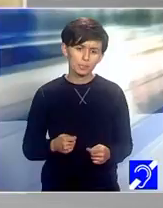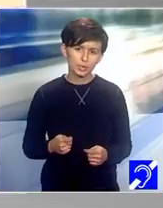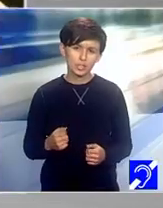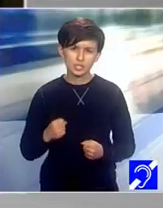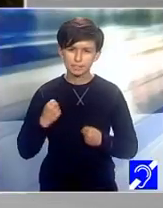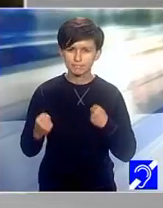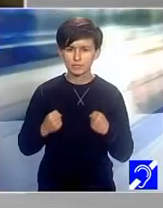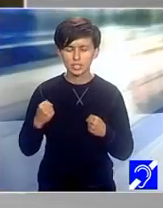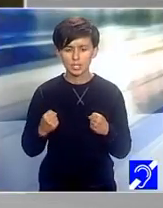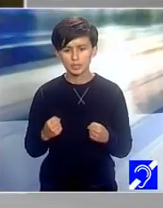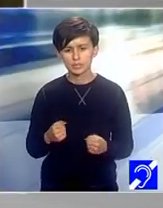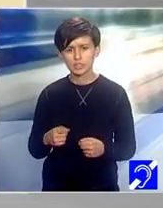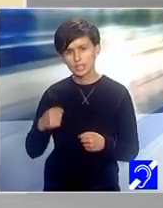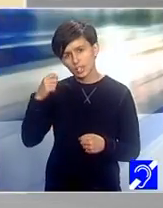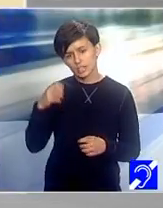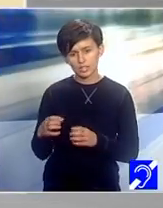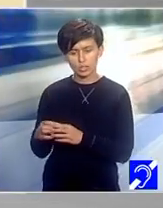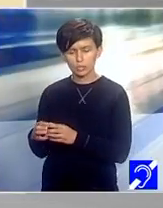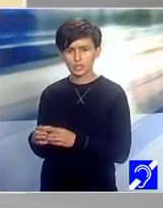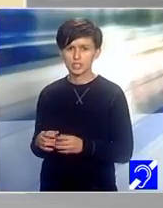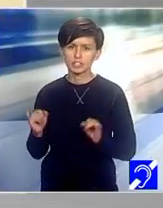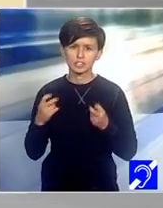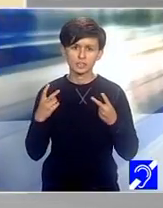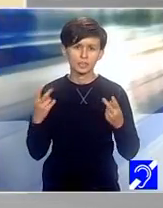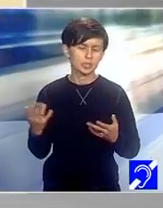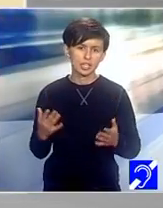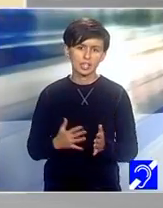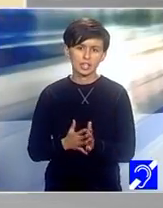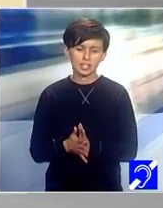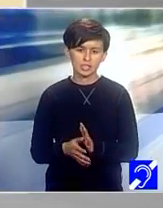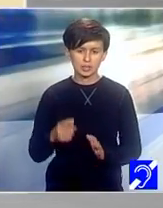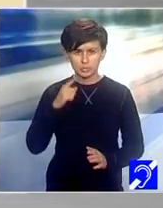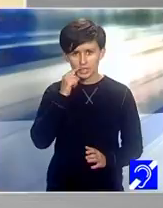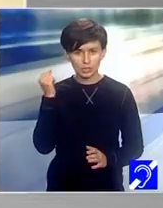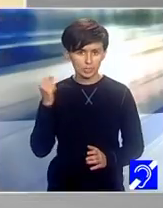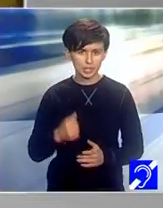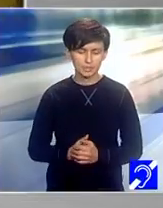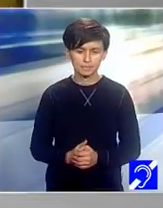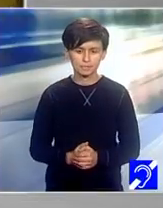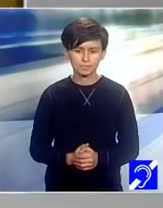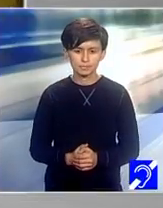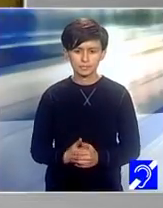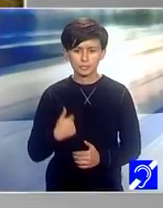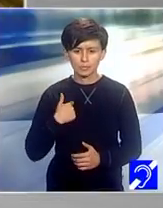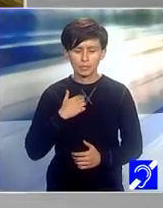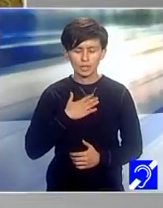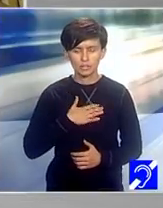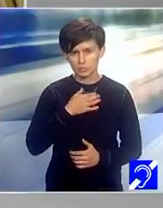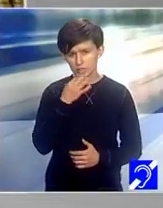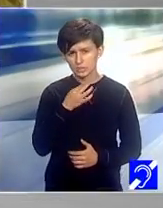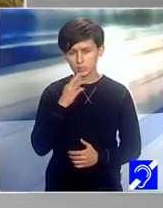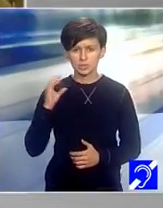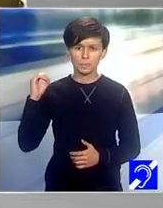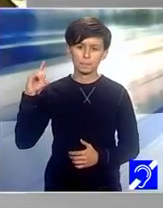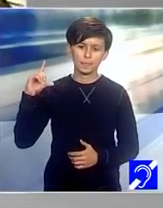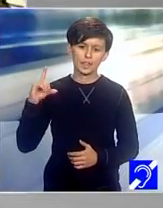evenimente culturale care implică oamenii, cum se vor întâmpla astea și... Înainte să răspund la această întrebare, vreau să subliniez rolul de